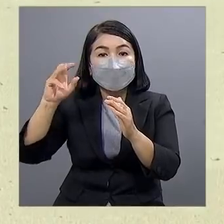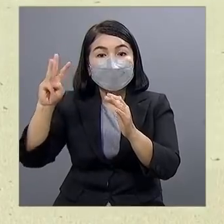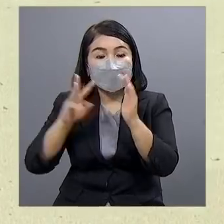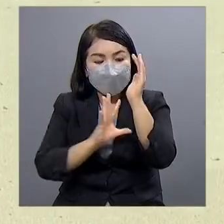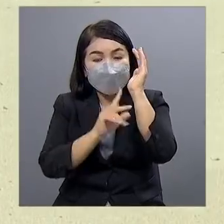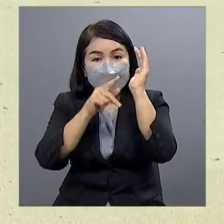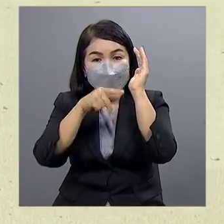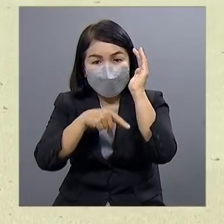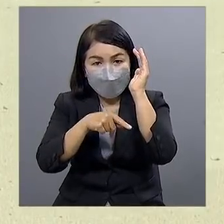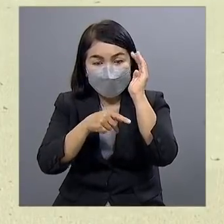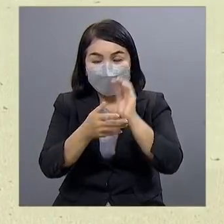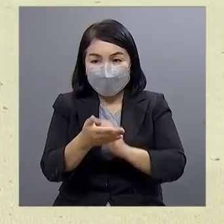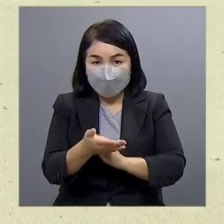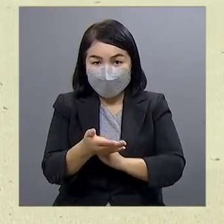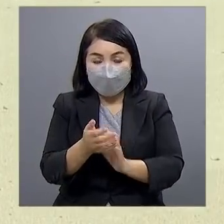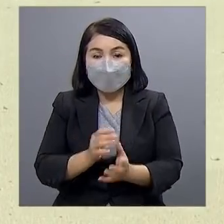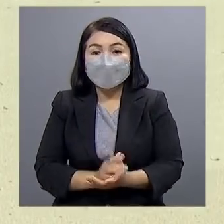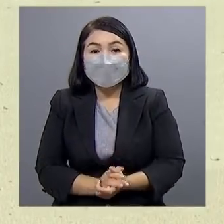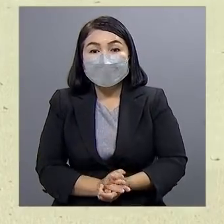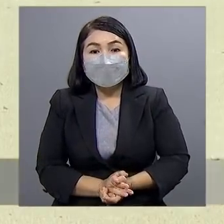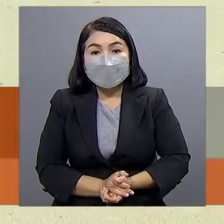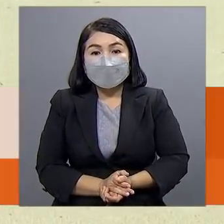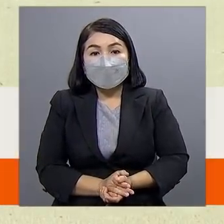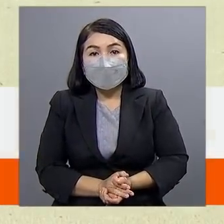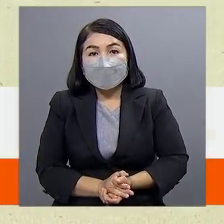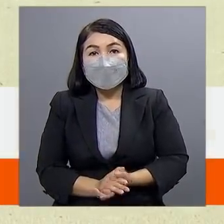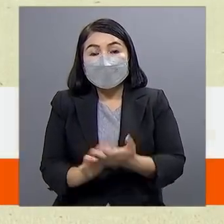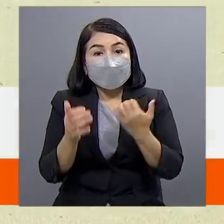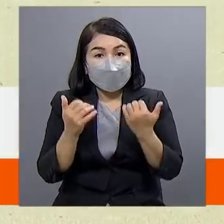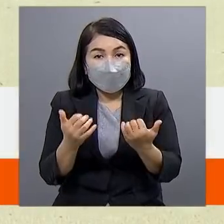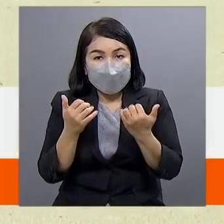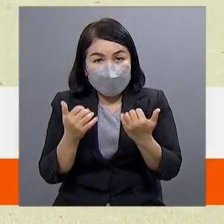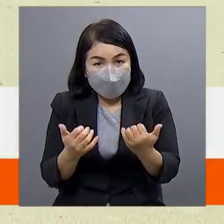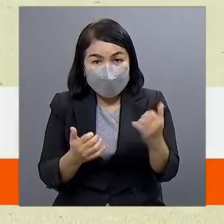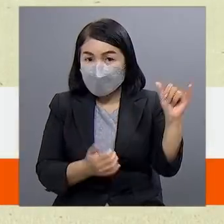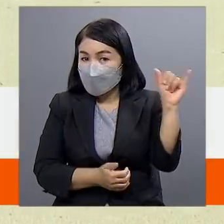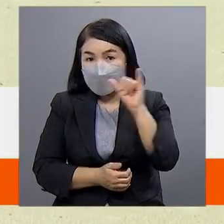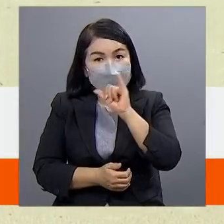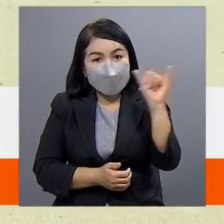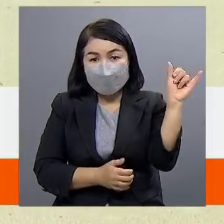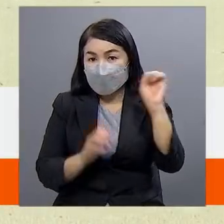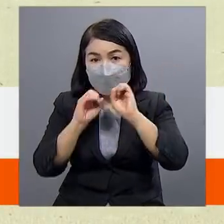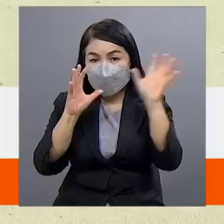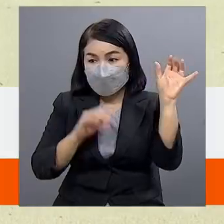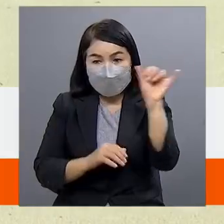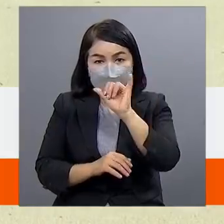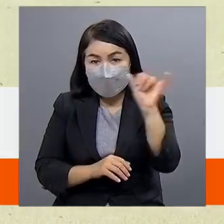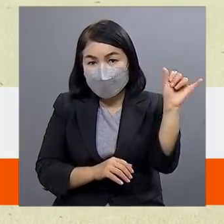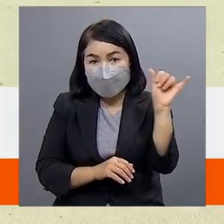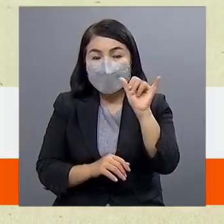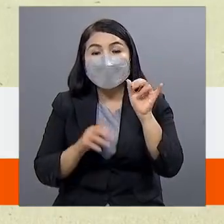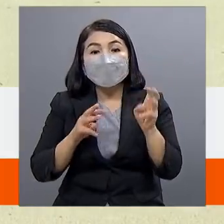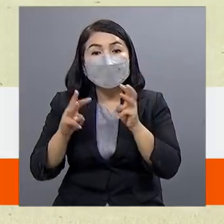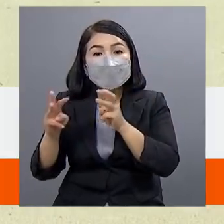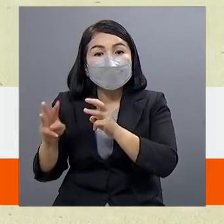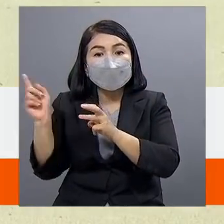ครับคุณพรวดีคุณจิราชาตาครับจนถึงขณะนี้ยังไม่มีความชัดเจนว่าจะมีการกู้ซากเรือบรร